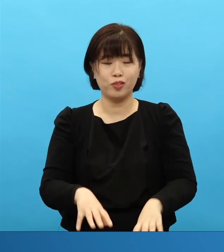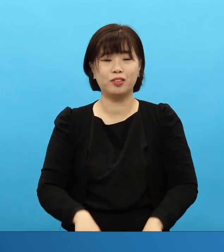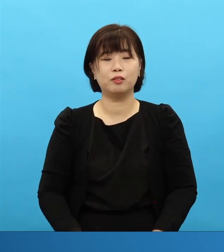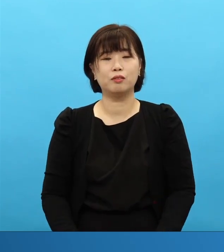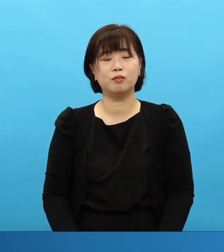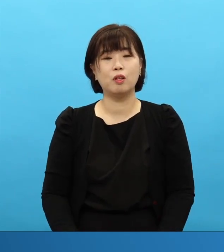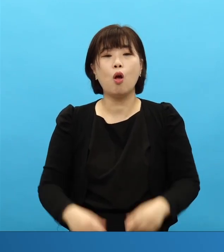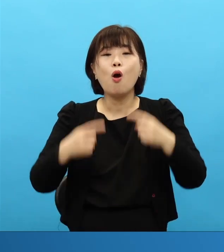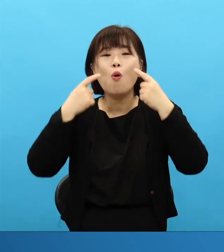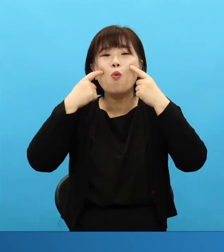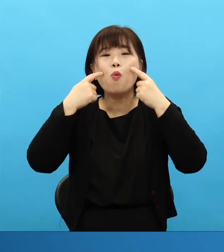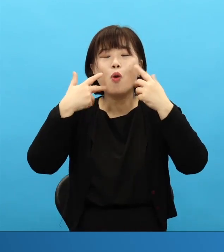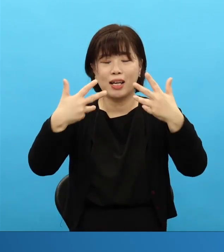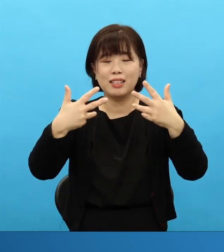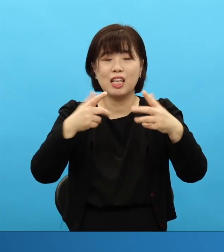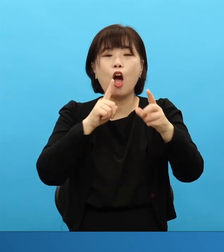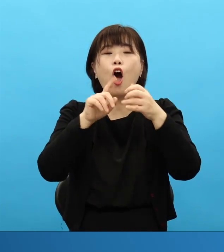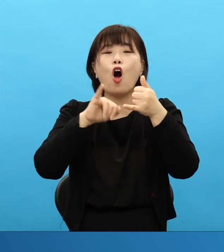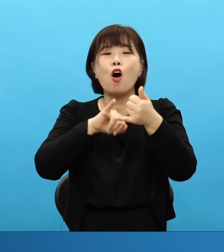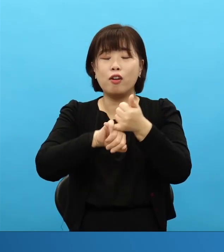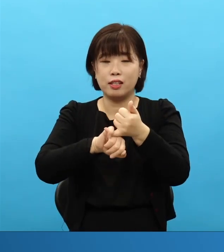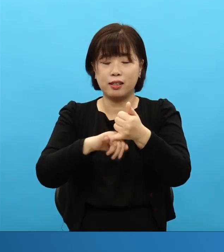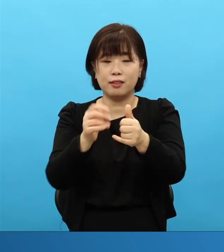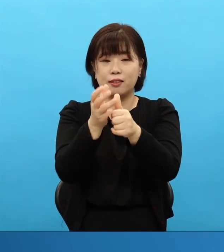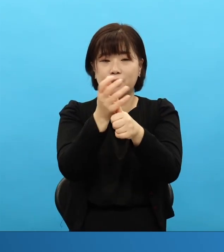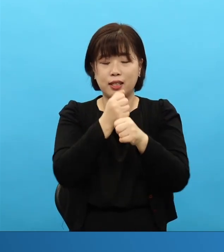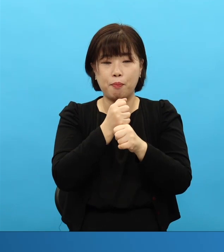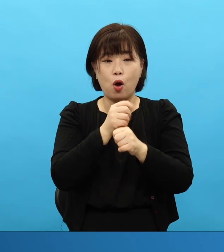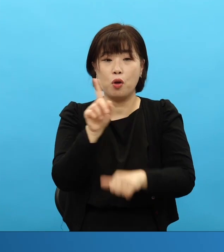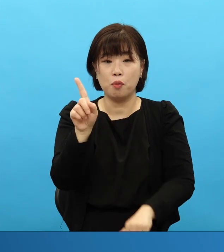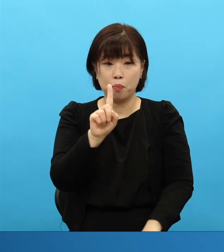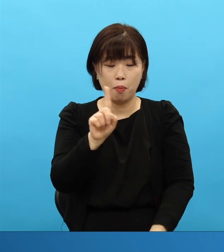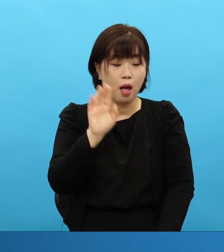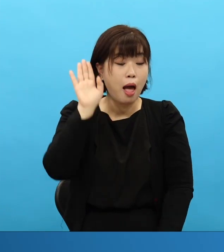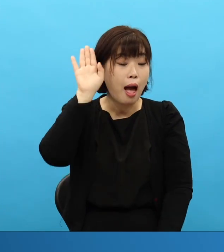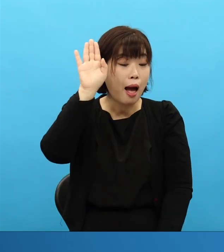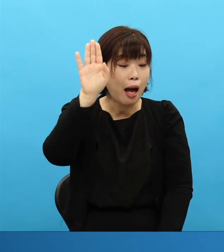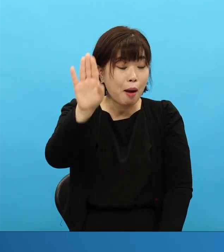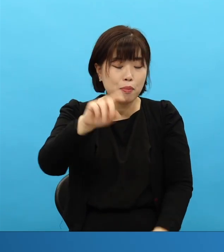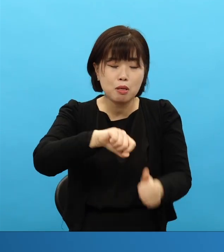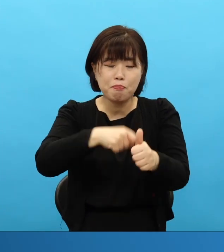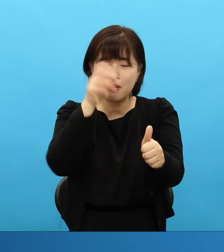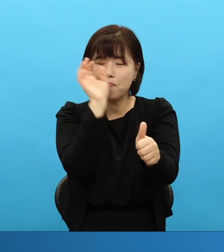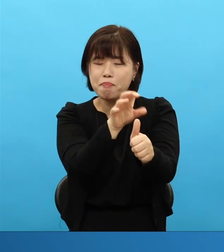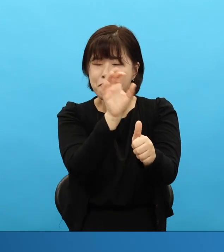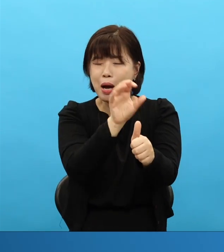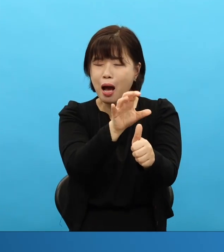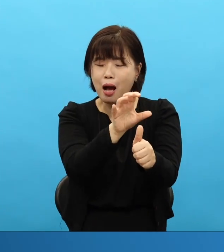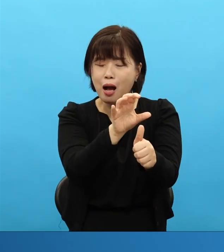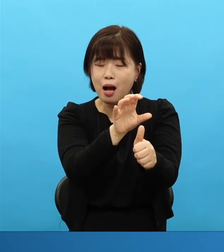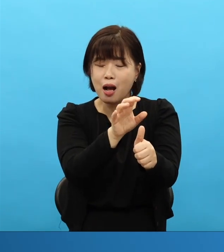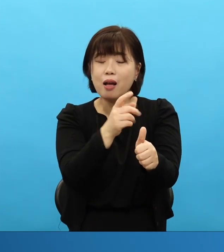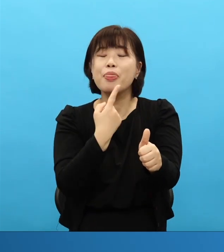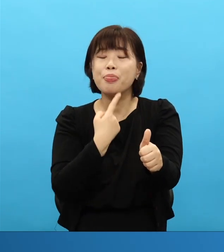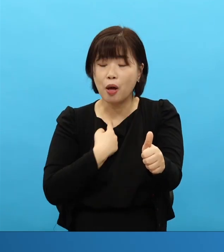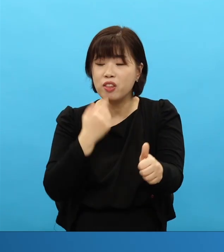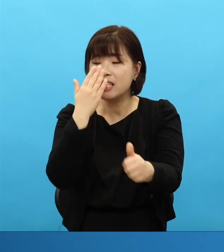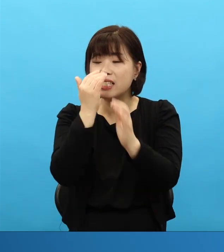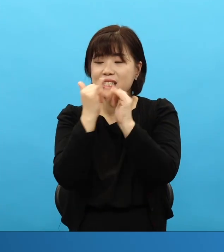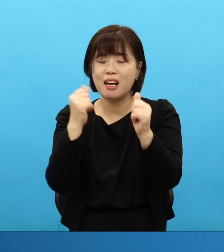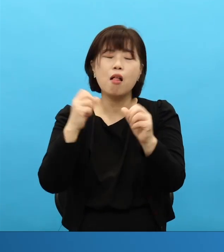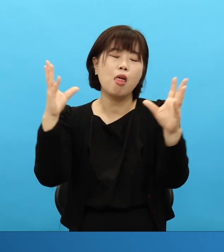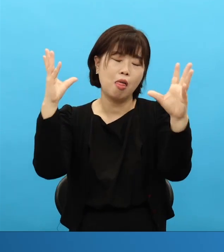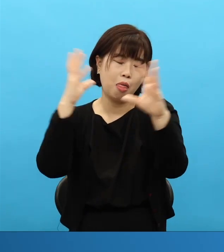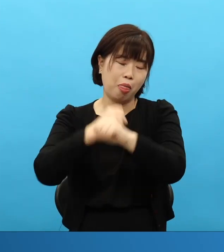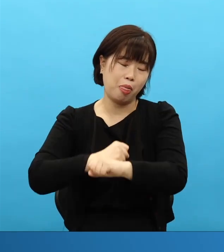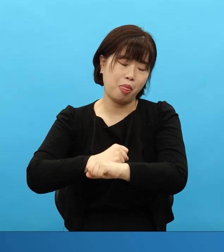还有使命， 앞으로 너희를 핍박하는 이스라엘은 없어지게 될 것이다. 将来逼迫你们的以色列将